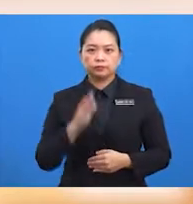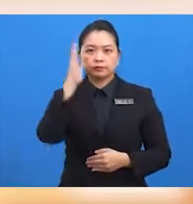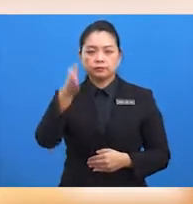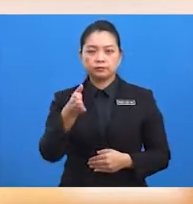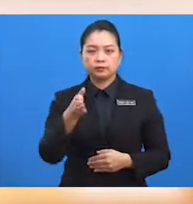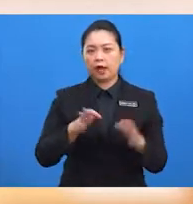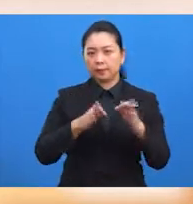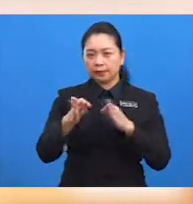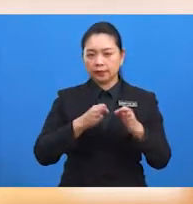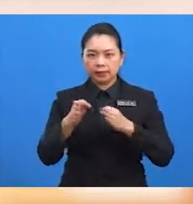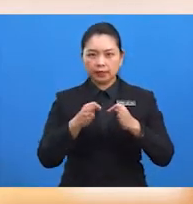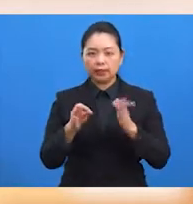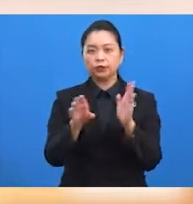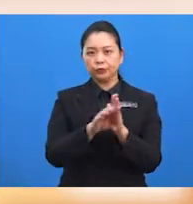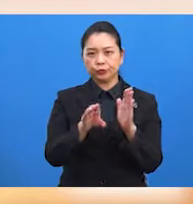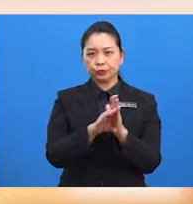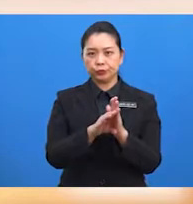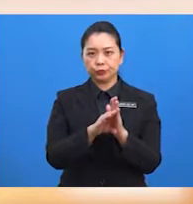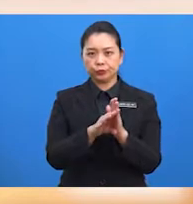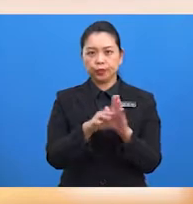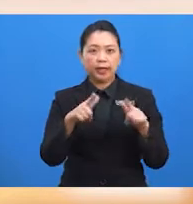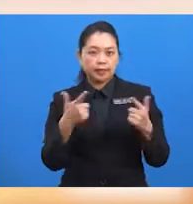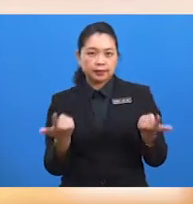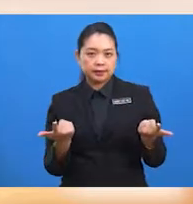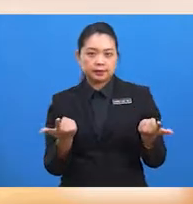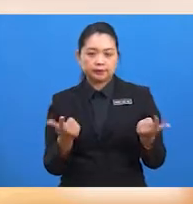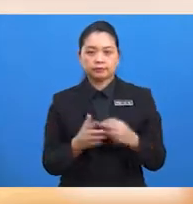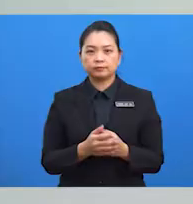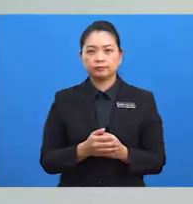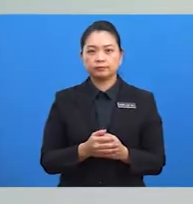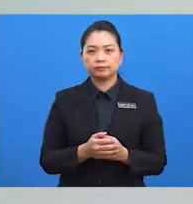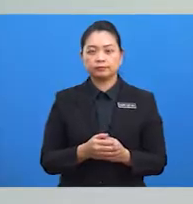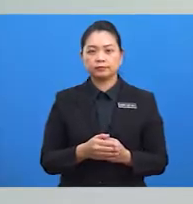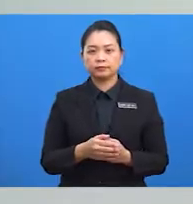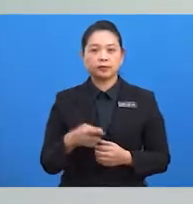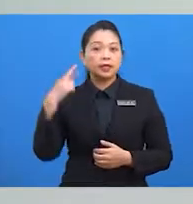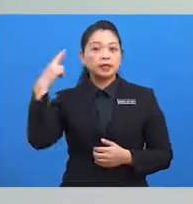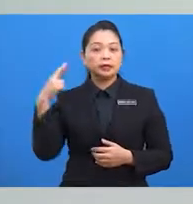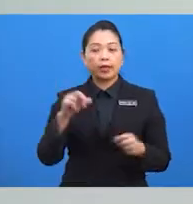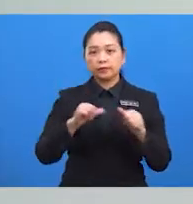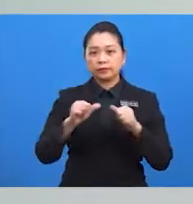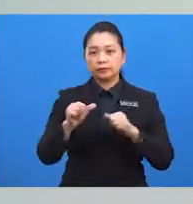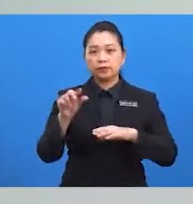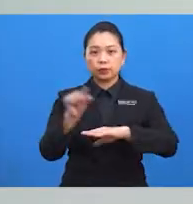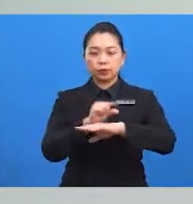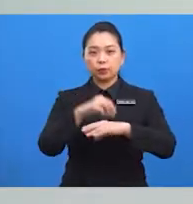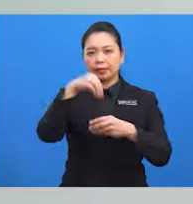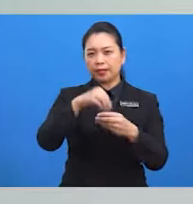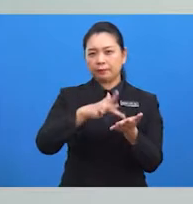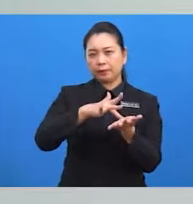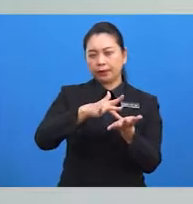akan menerangkan contoh-contoh lain sinera dari aktif yang digunakan dalam bidang